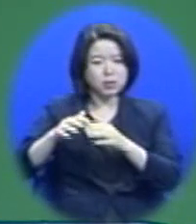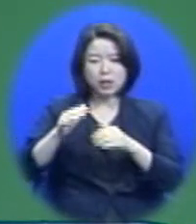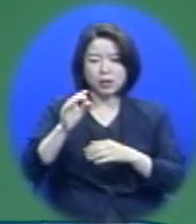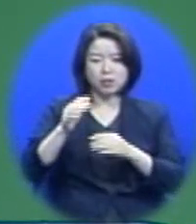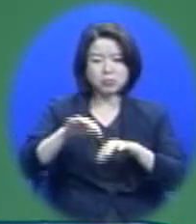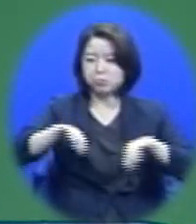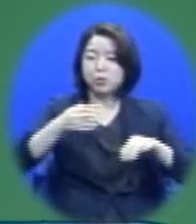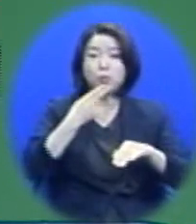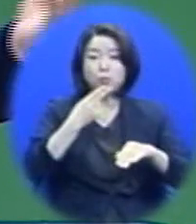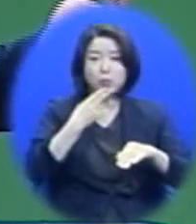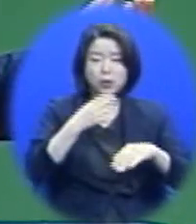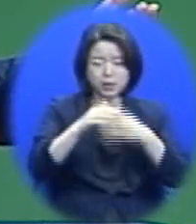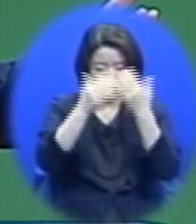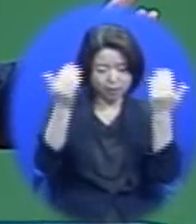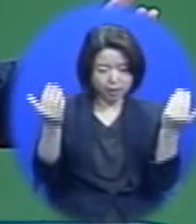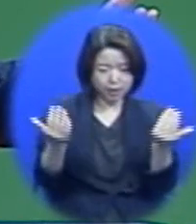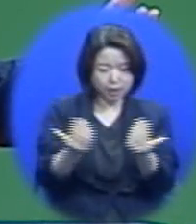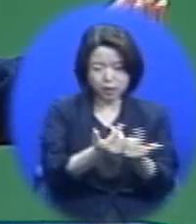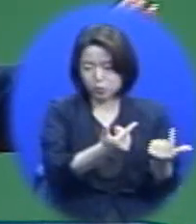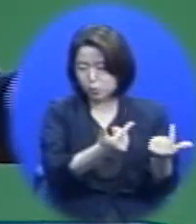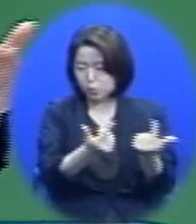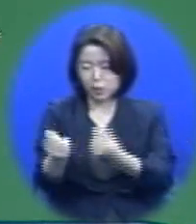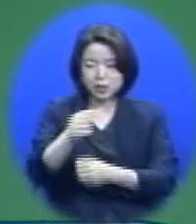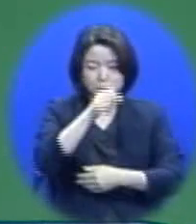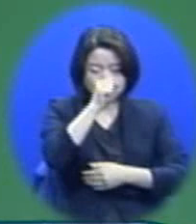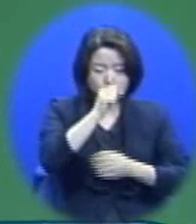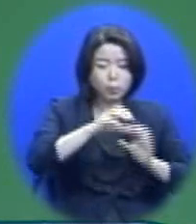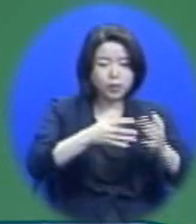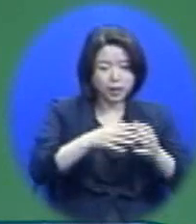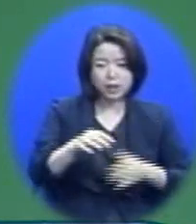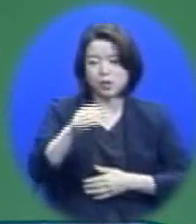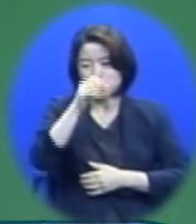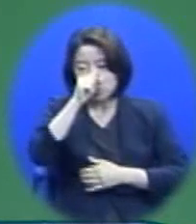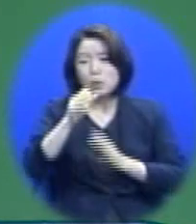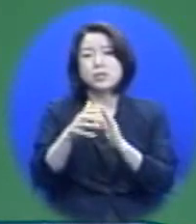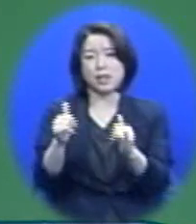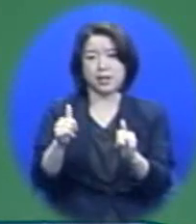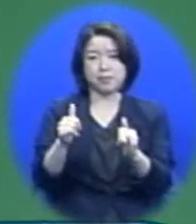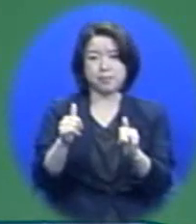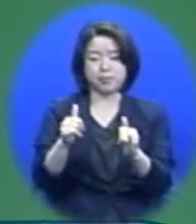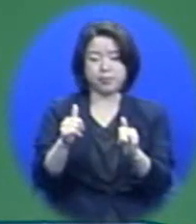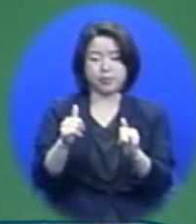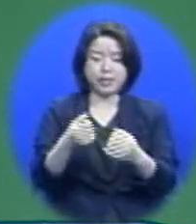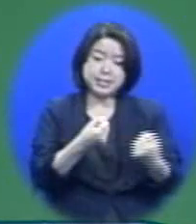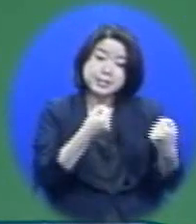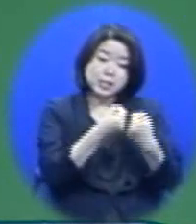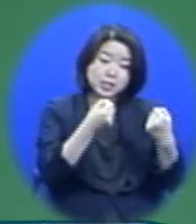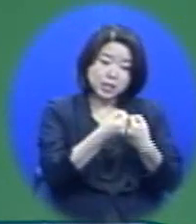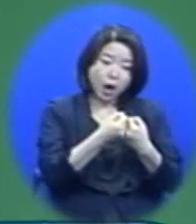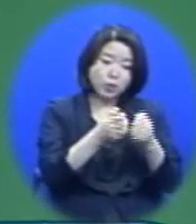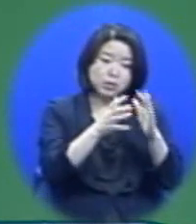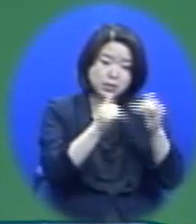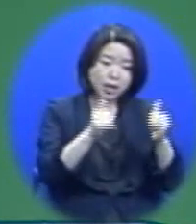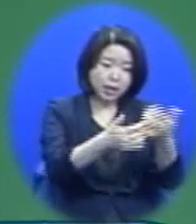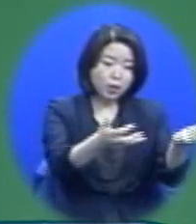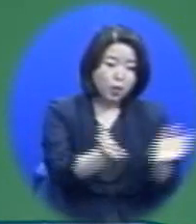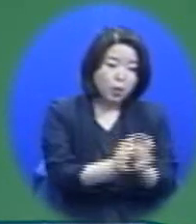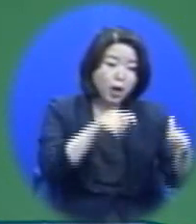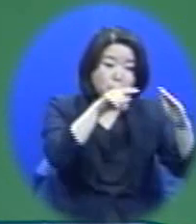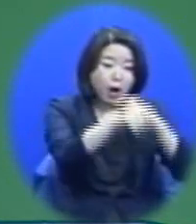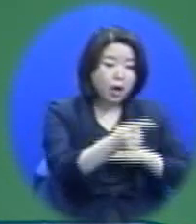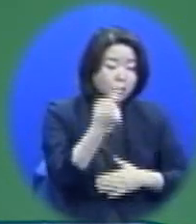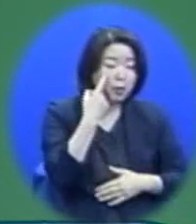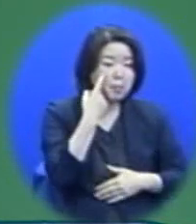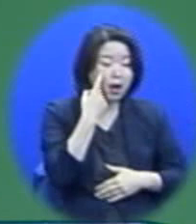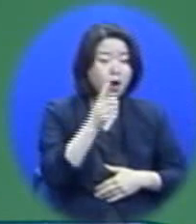나라예요. 다 좋은 사람이에요. 여러분 싸우는 사람들 사이에 가보세요. 어느 한쪽은 좋은 편이고